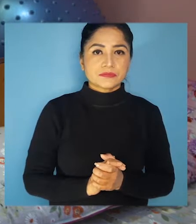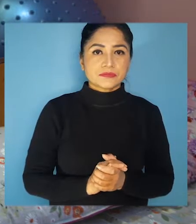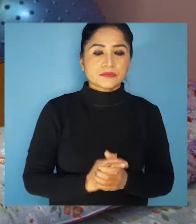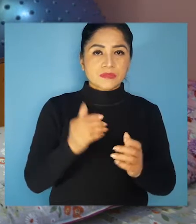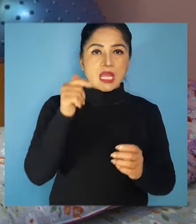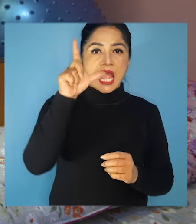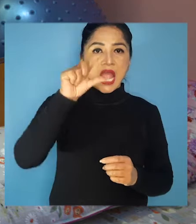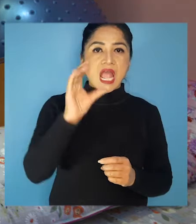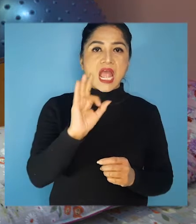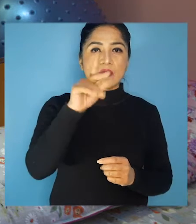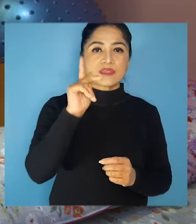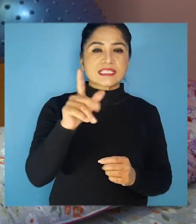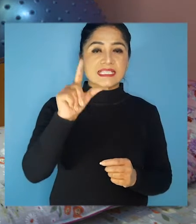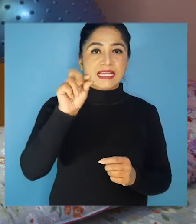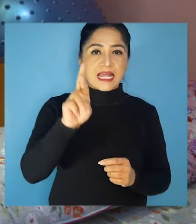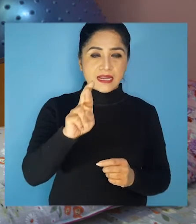आविष्कार,